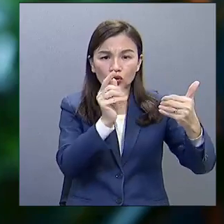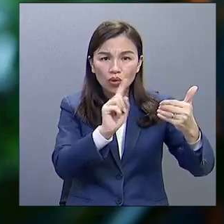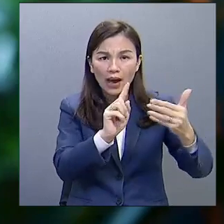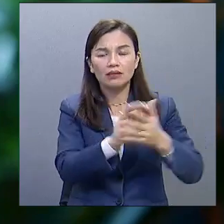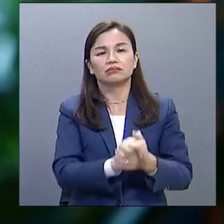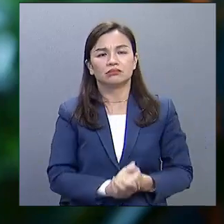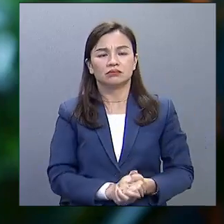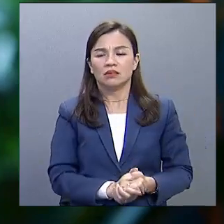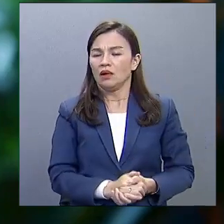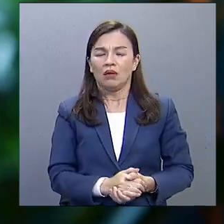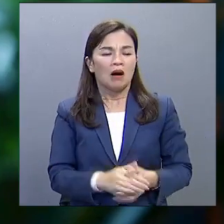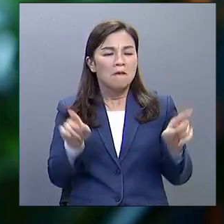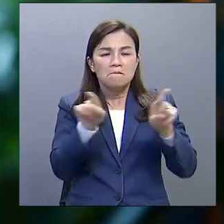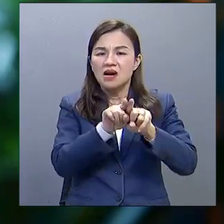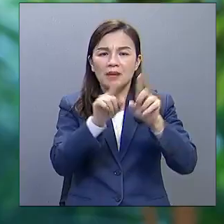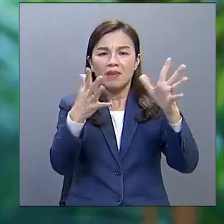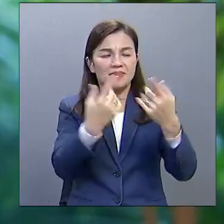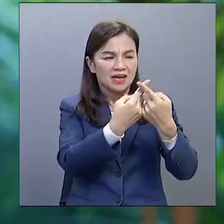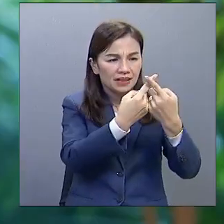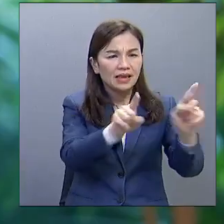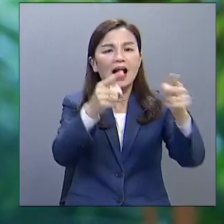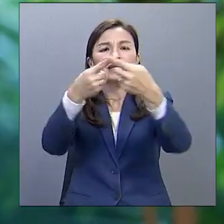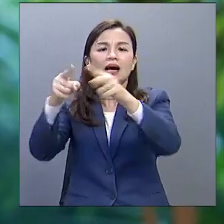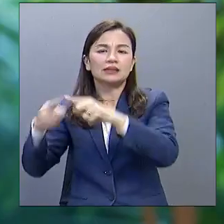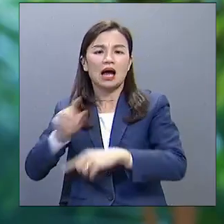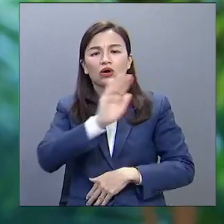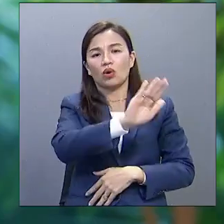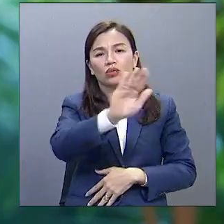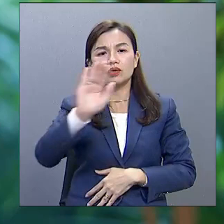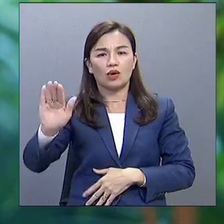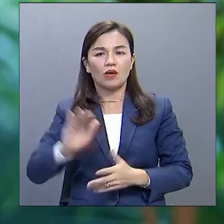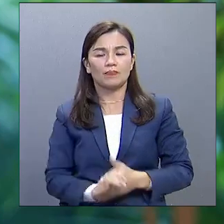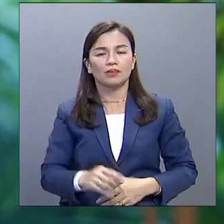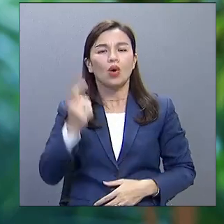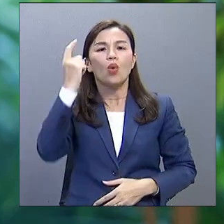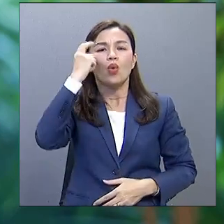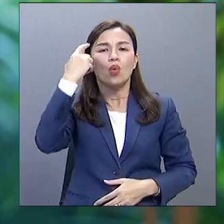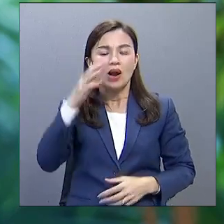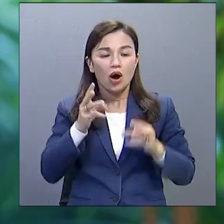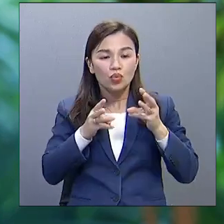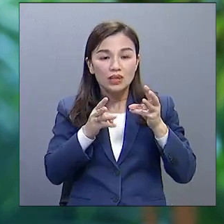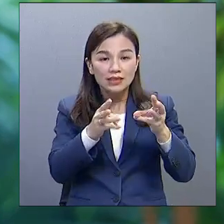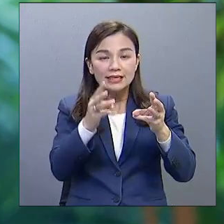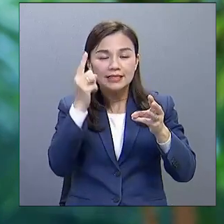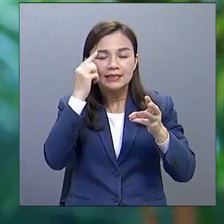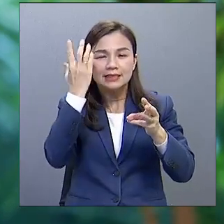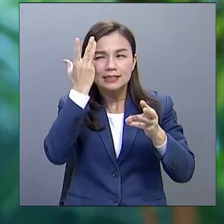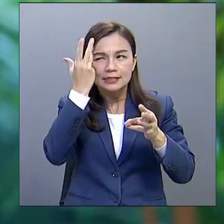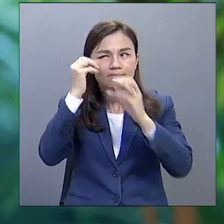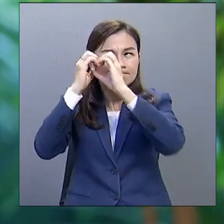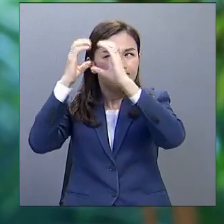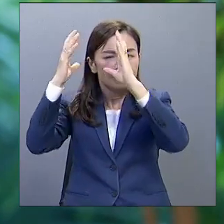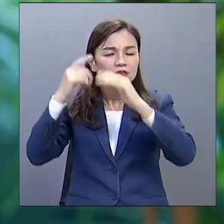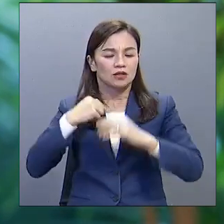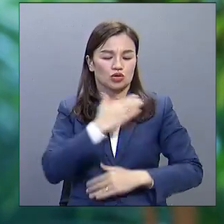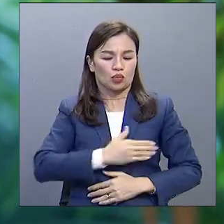ำเร็จแต่ละคนอ่ะมันจะไม่เหมือนกันนะคะ วันนี้นะคะได้ทั้งแนวทางรวมถึงแพชชั่นในการสร้างสุขภาพที่ดี